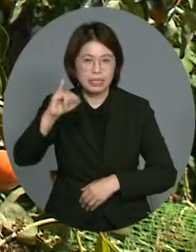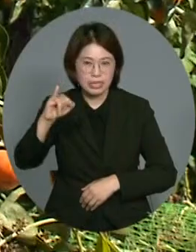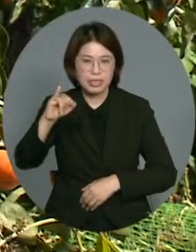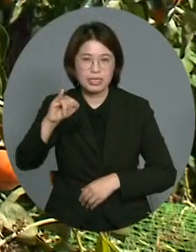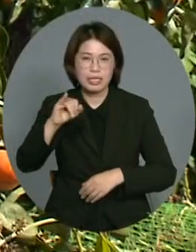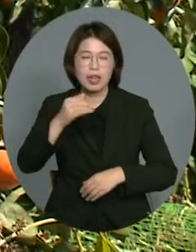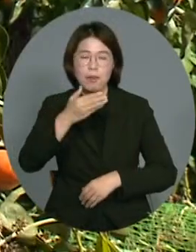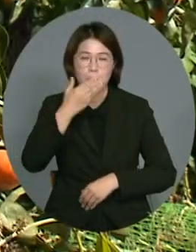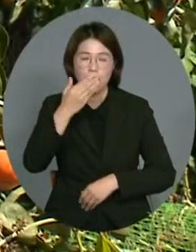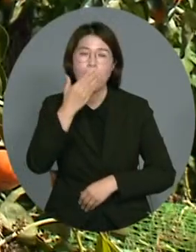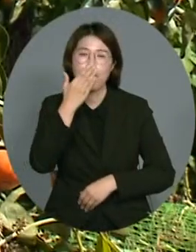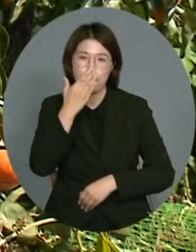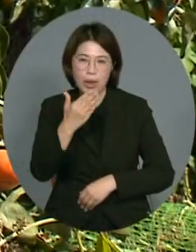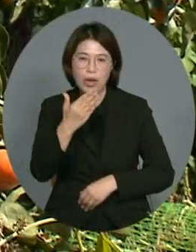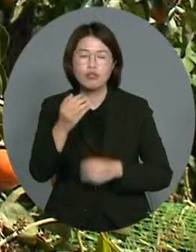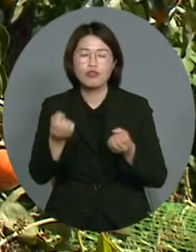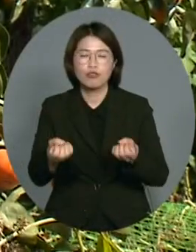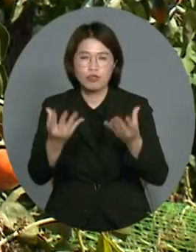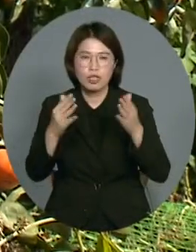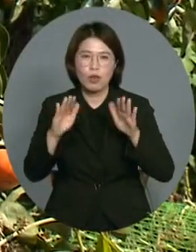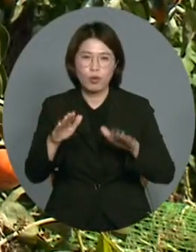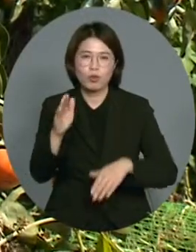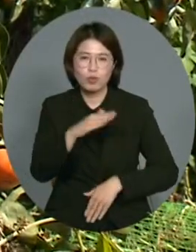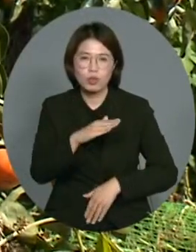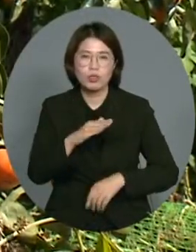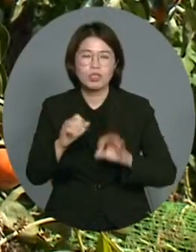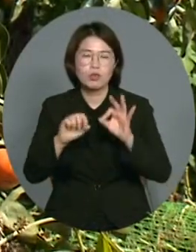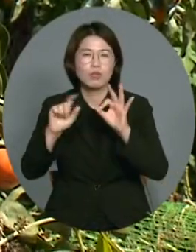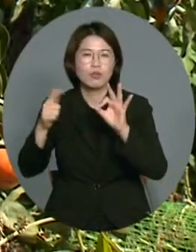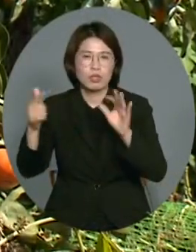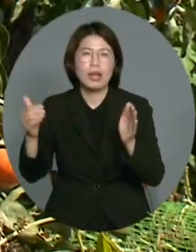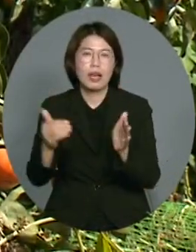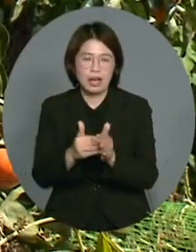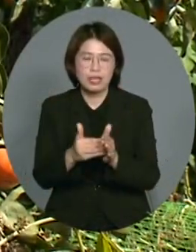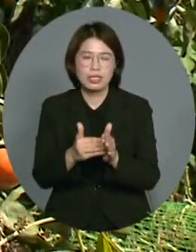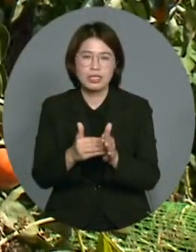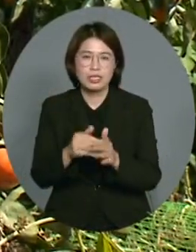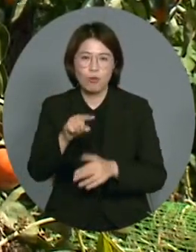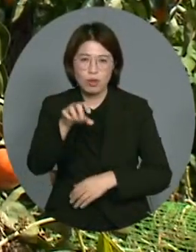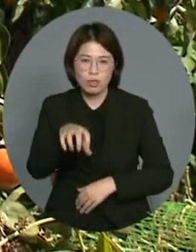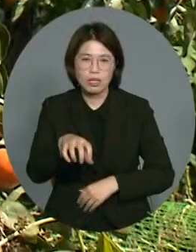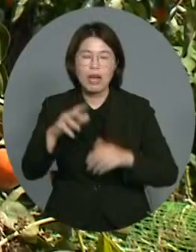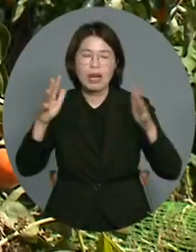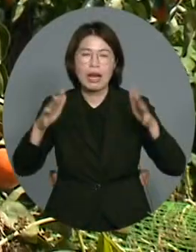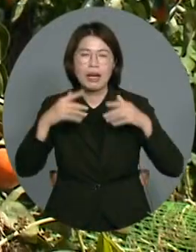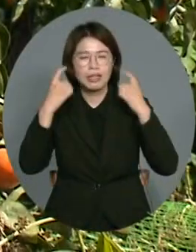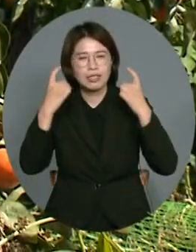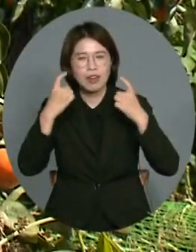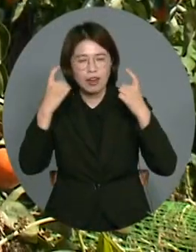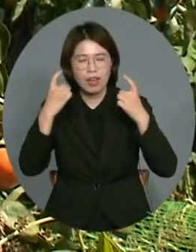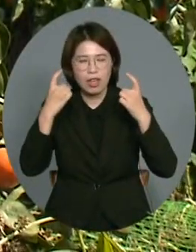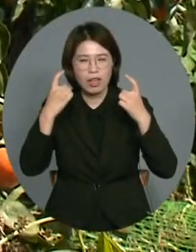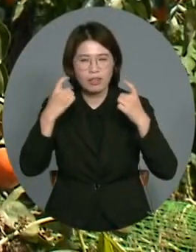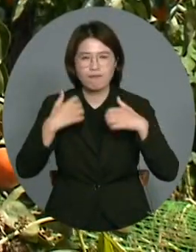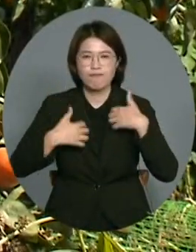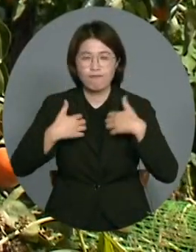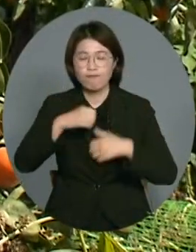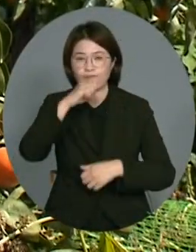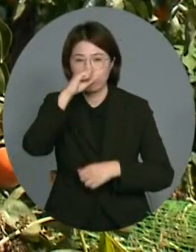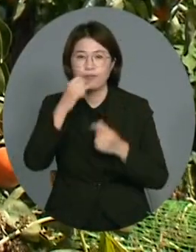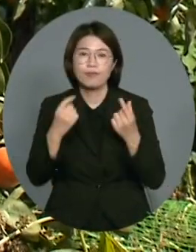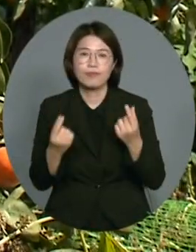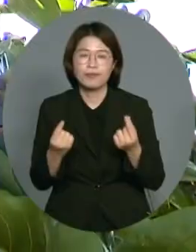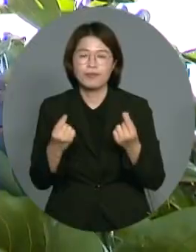청도 반시축제가 오늘부터 16일까지 이어진다고 하니까요. 이곳에서 가을 나들이 즐겨보시는 것도 좋을 것 같습니다.